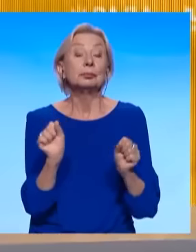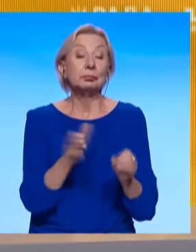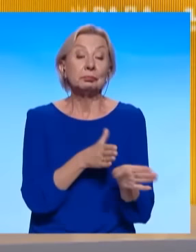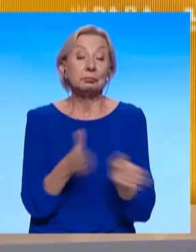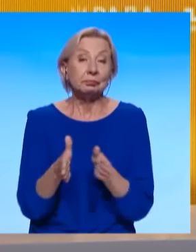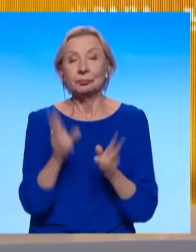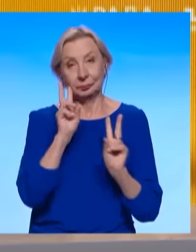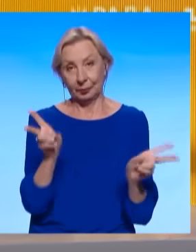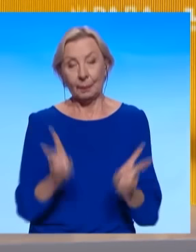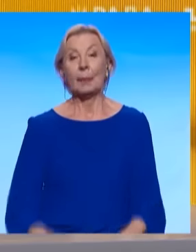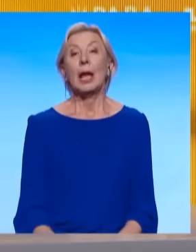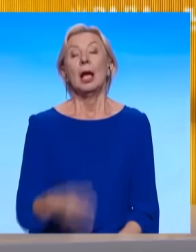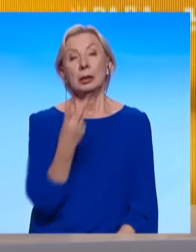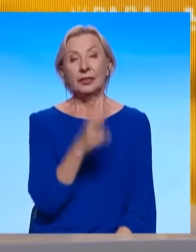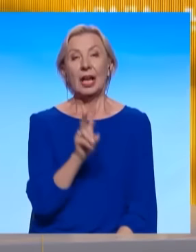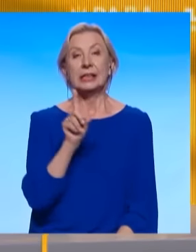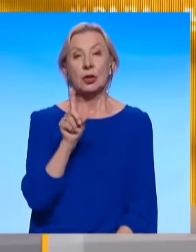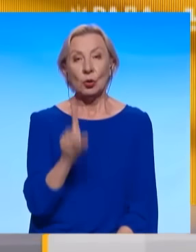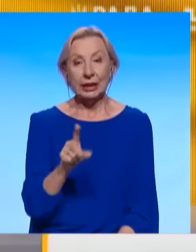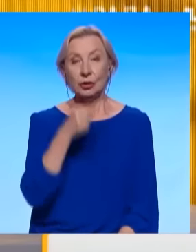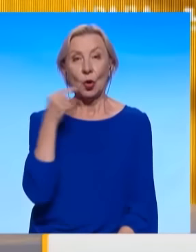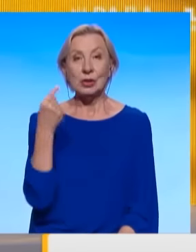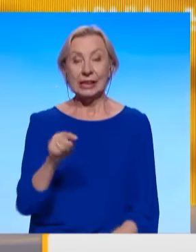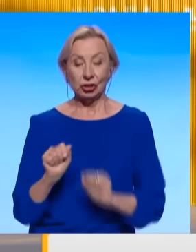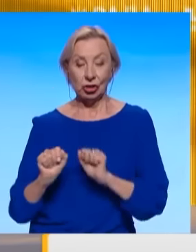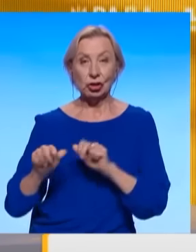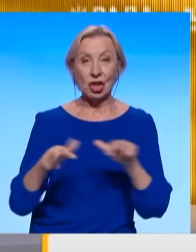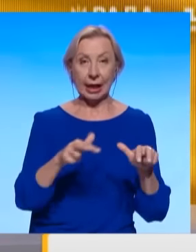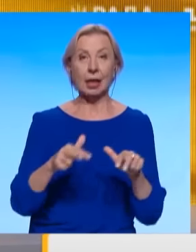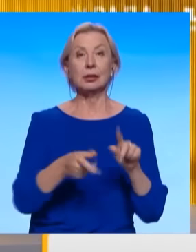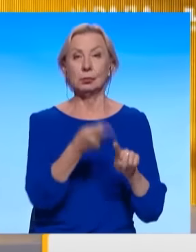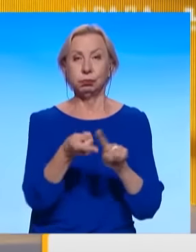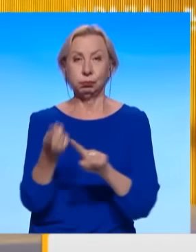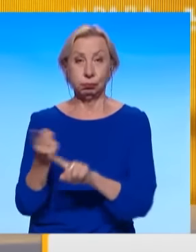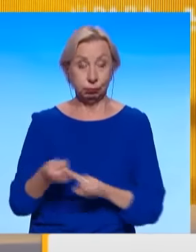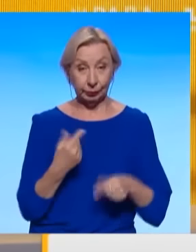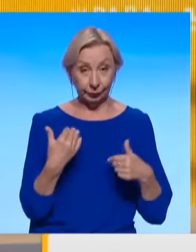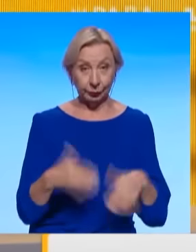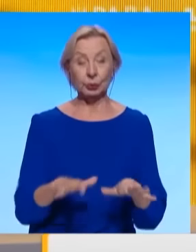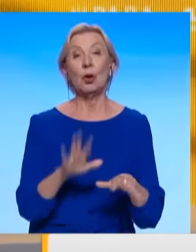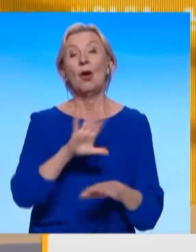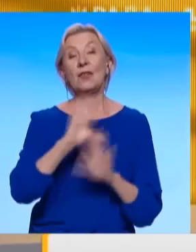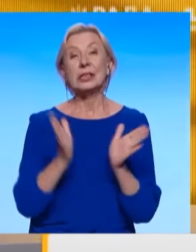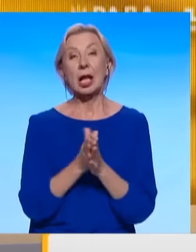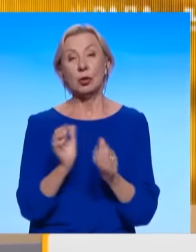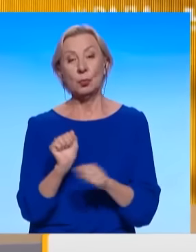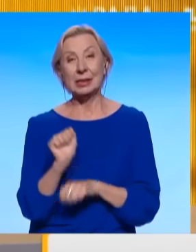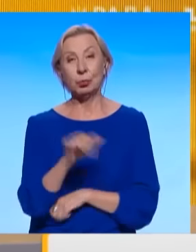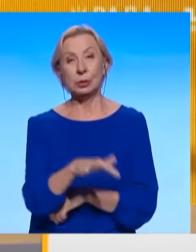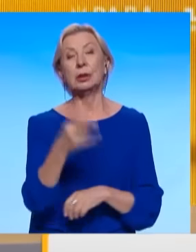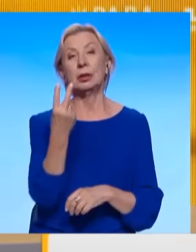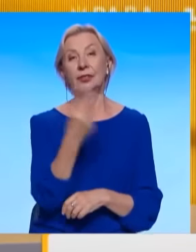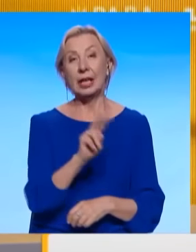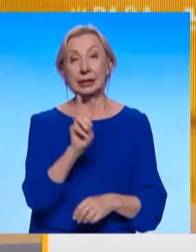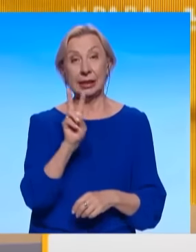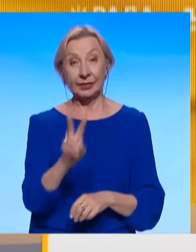називають 21 російський шахец збила наша ППО протягом ночі загалом ворог запустив 22 ударних